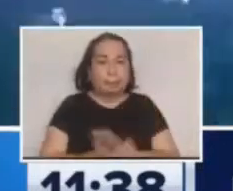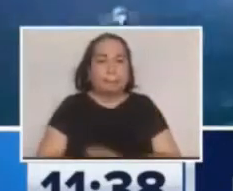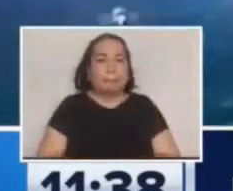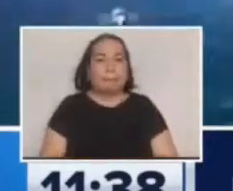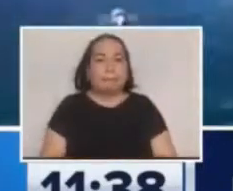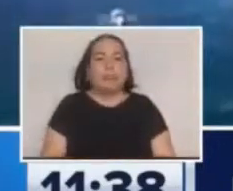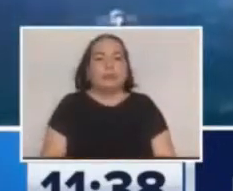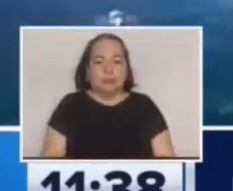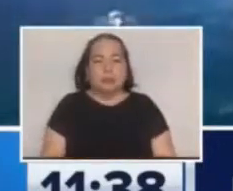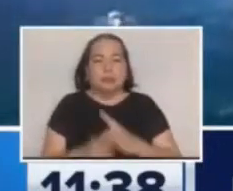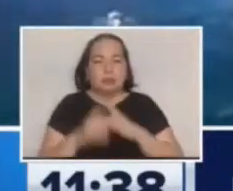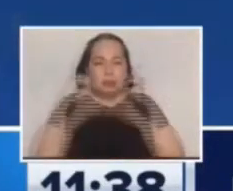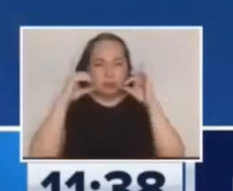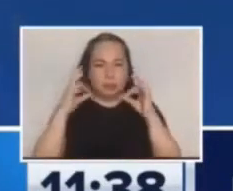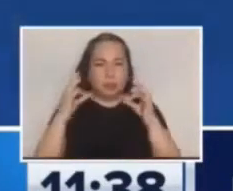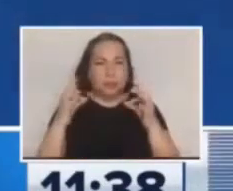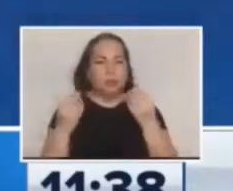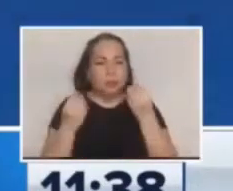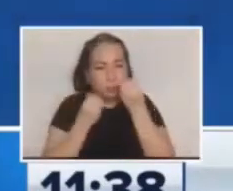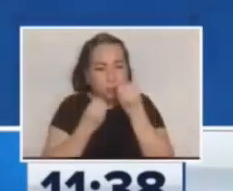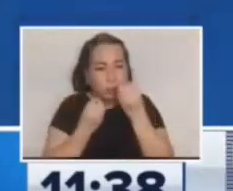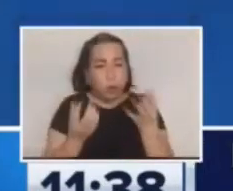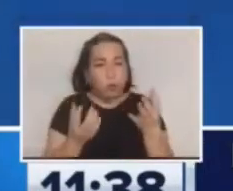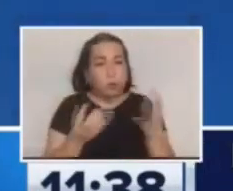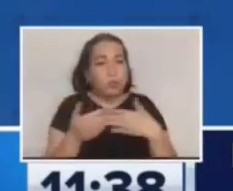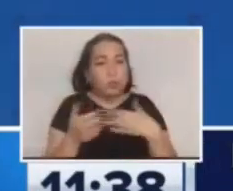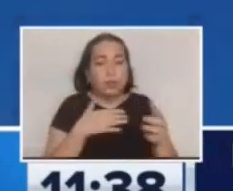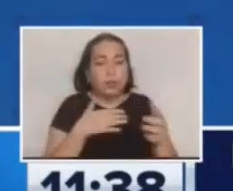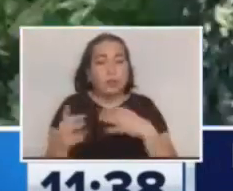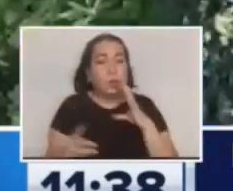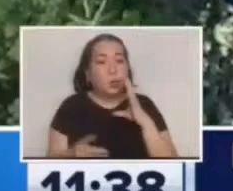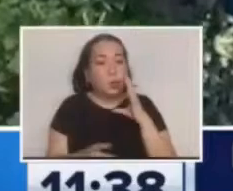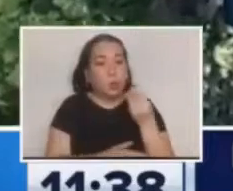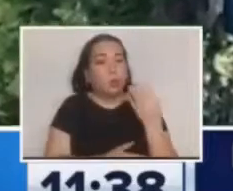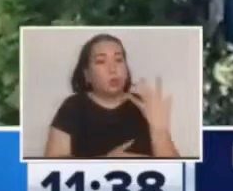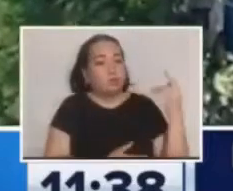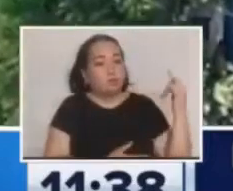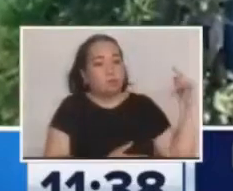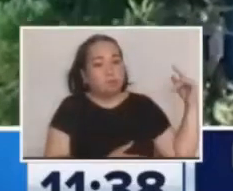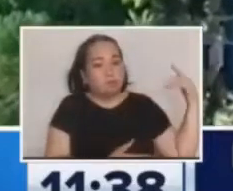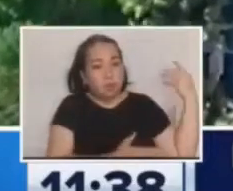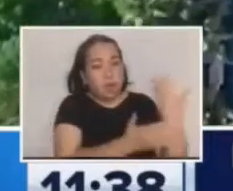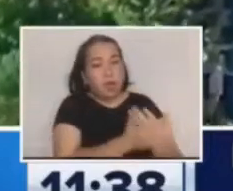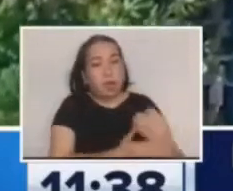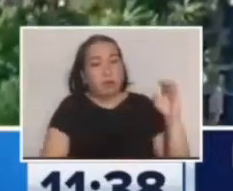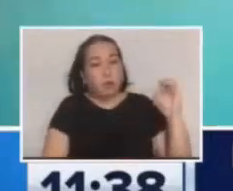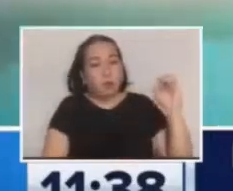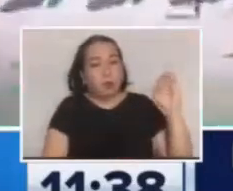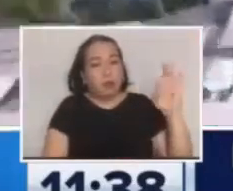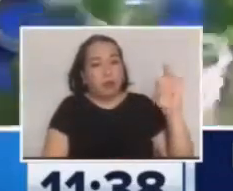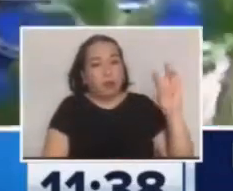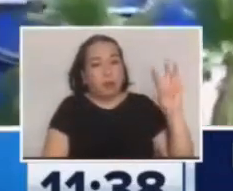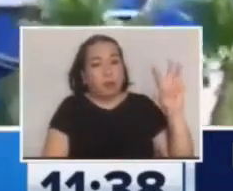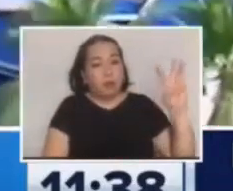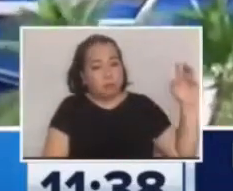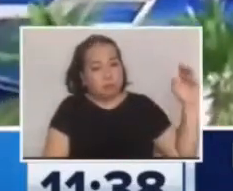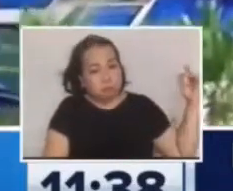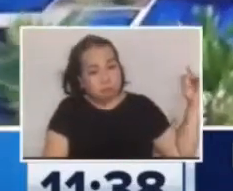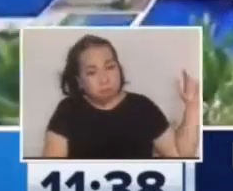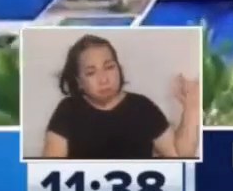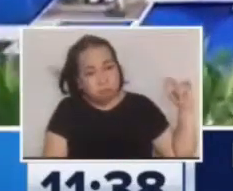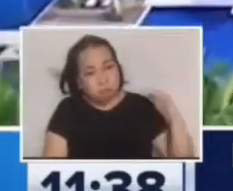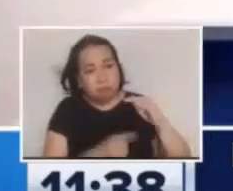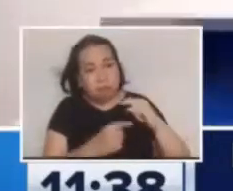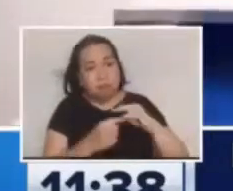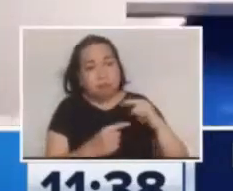confidence sa mga banks at mga lending institutions na pahiramin yung mga MSMEs. Dinagdagan namin ng 200 million na surety guarantee